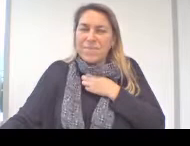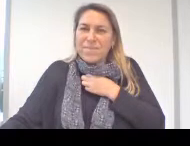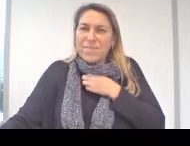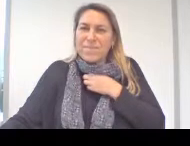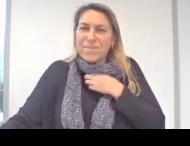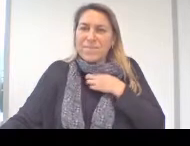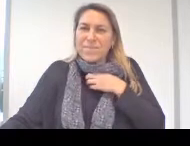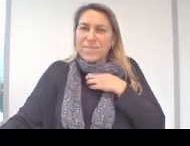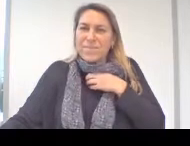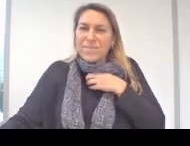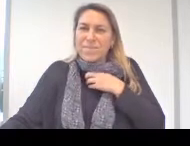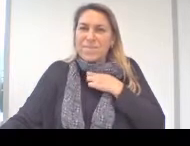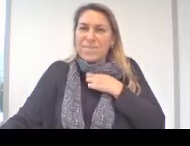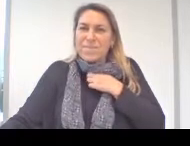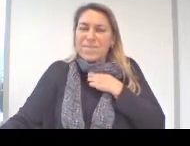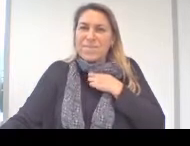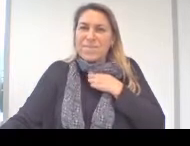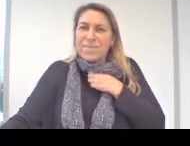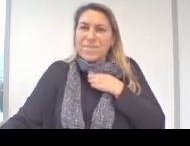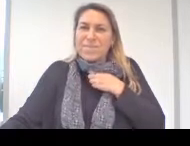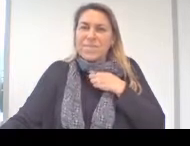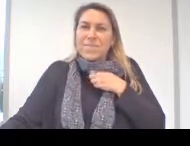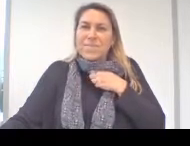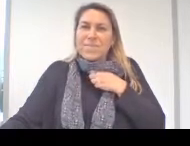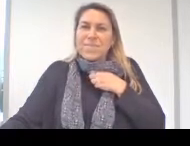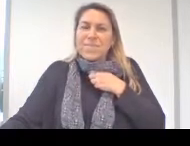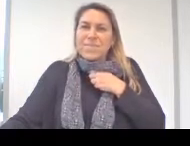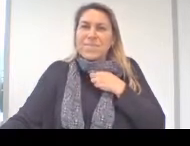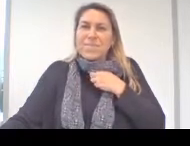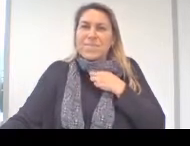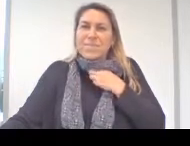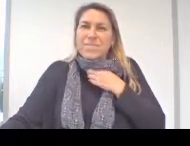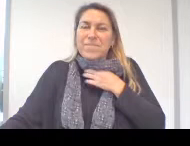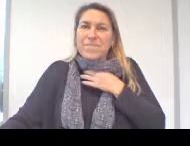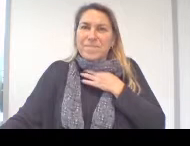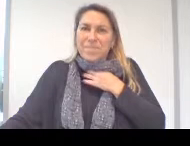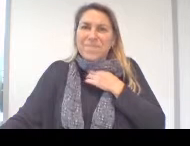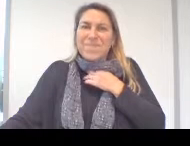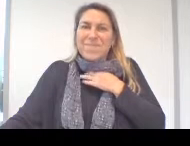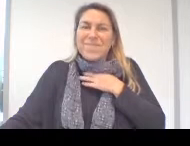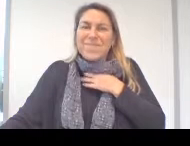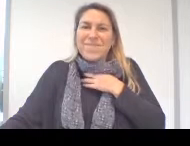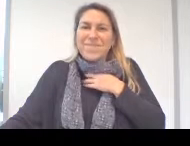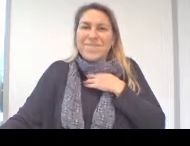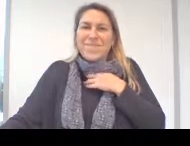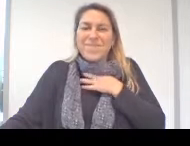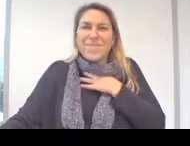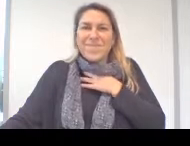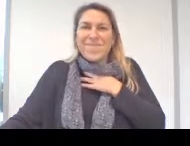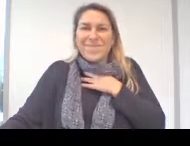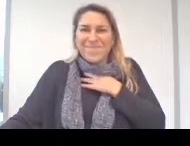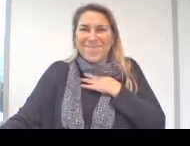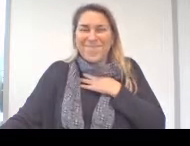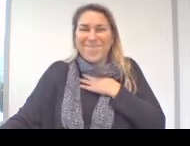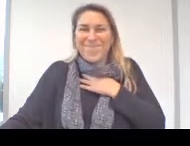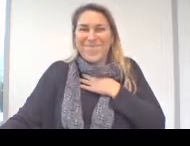avec le relationnel vacancier qui est important. Voilà pour ce que, ouais, voilà pour les métiers de l'entretien du bâtiment et